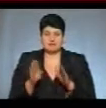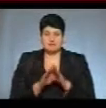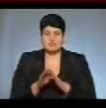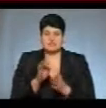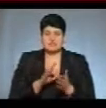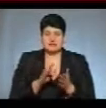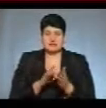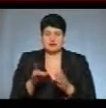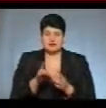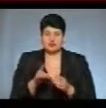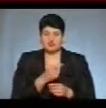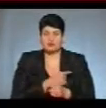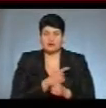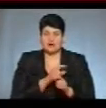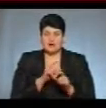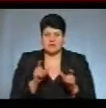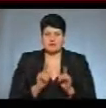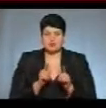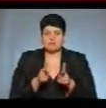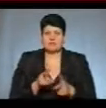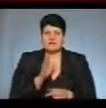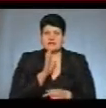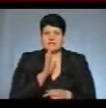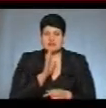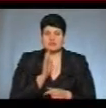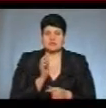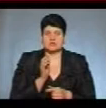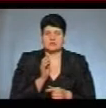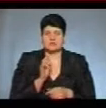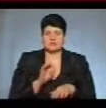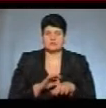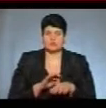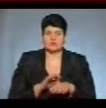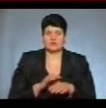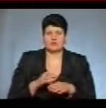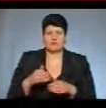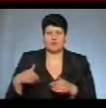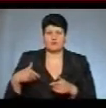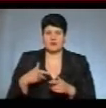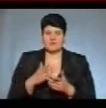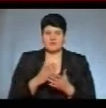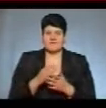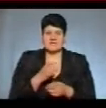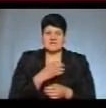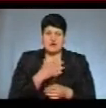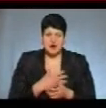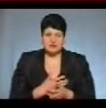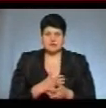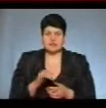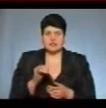центральної райлікарні поступила дівчинка, харгана на болі в поперековій ділянці, наявність